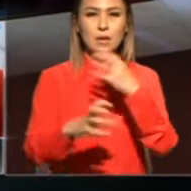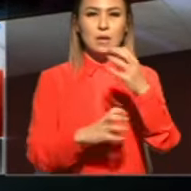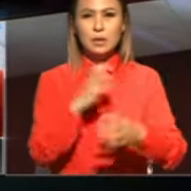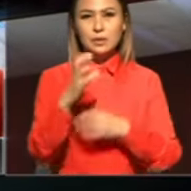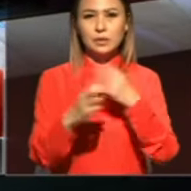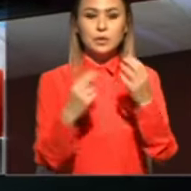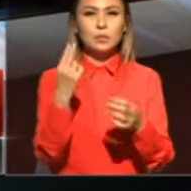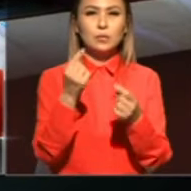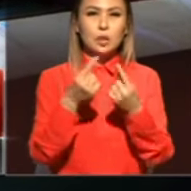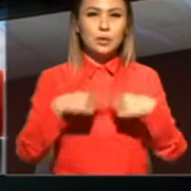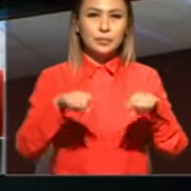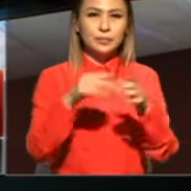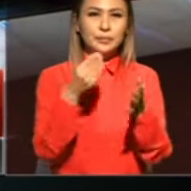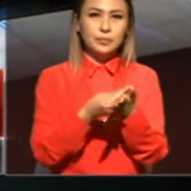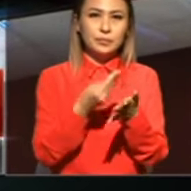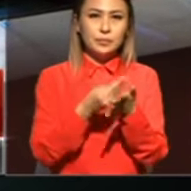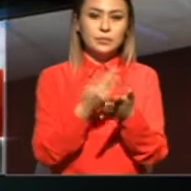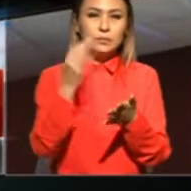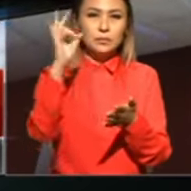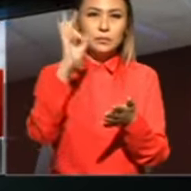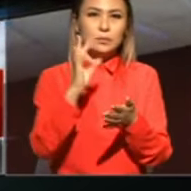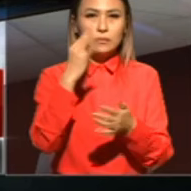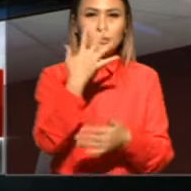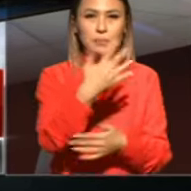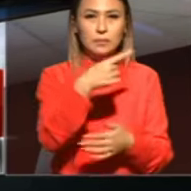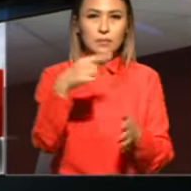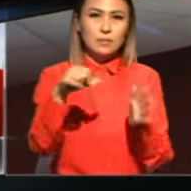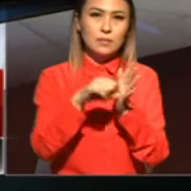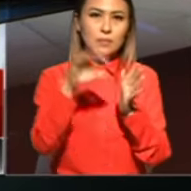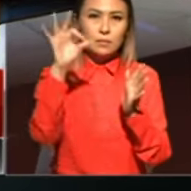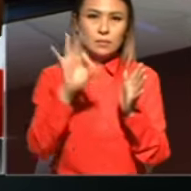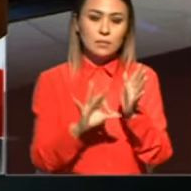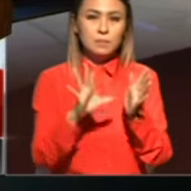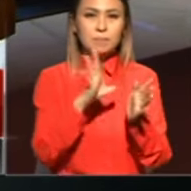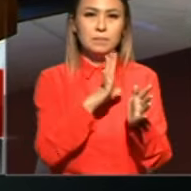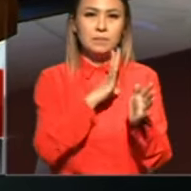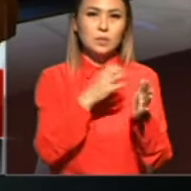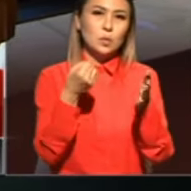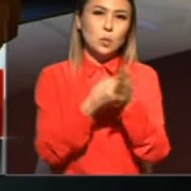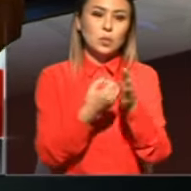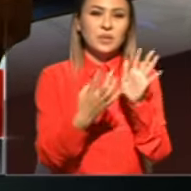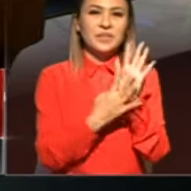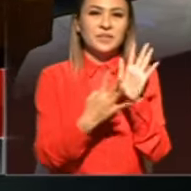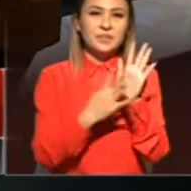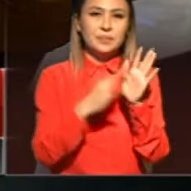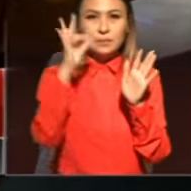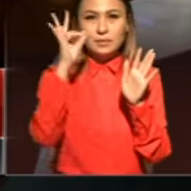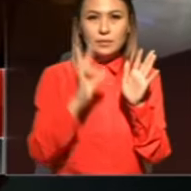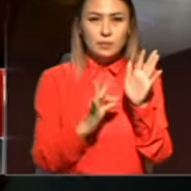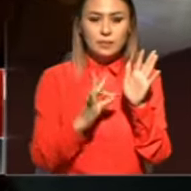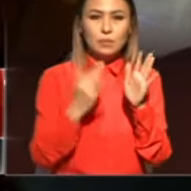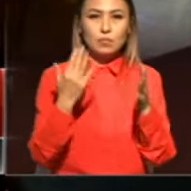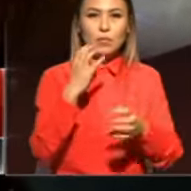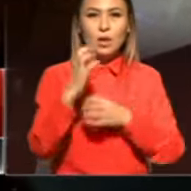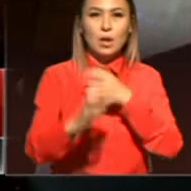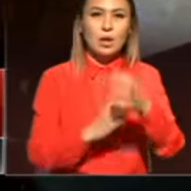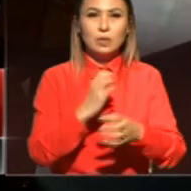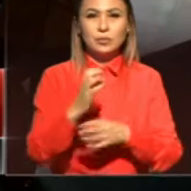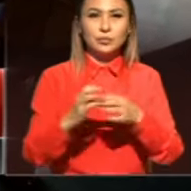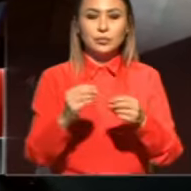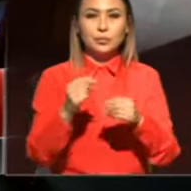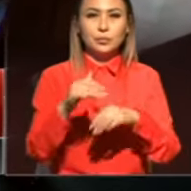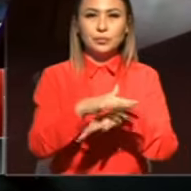халықаралық қаржы ұйымдары бар ғой, солардың пайыздары 5-6%, кейде 9%-ға дейін барады жағдайға байланысты. Бұл халықаралық қаржы